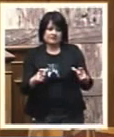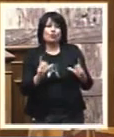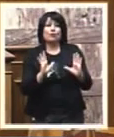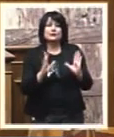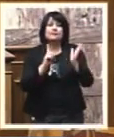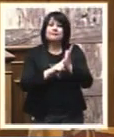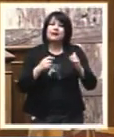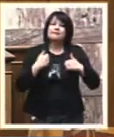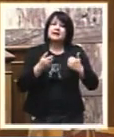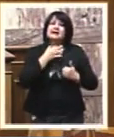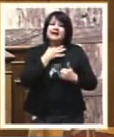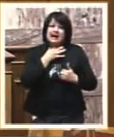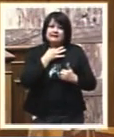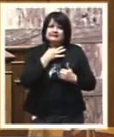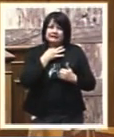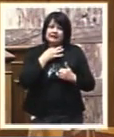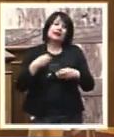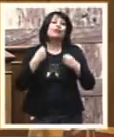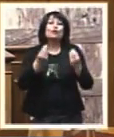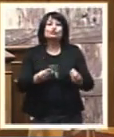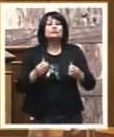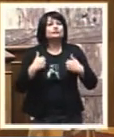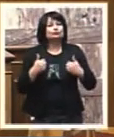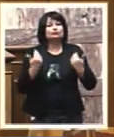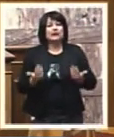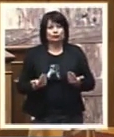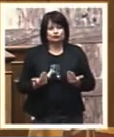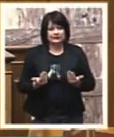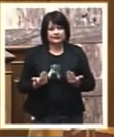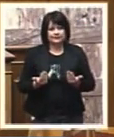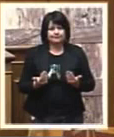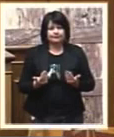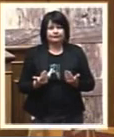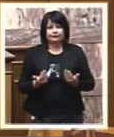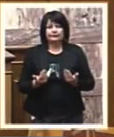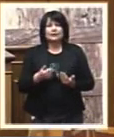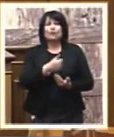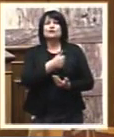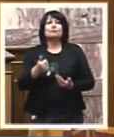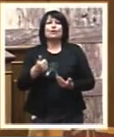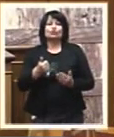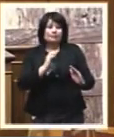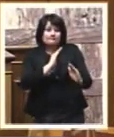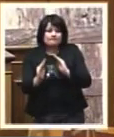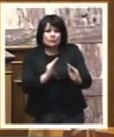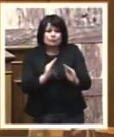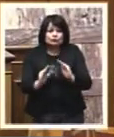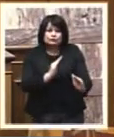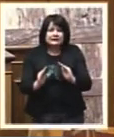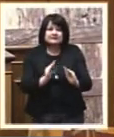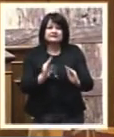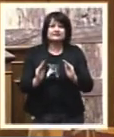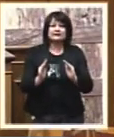αυτό που χρειάζεται εμείς να εξασφαλίσουμε, που δεν είναι ούτε η προστασία, ούτε